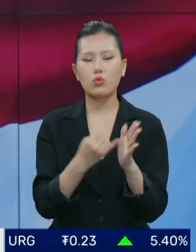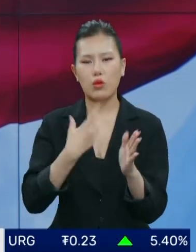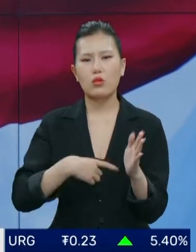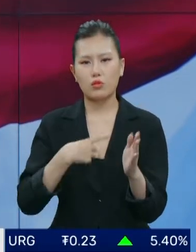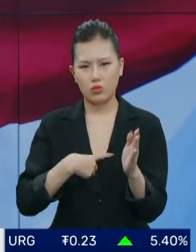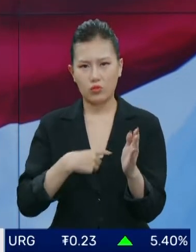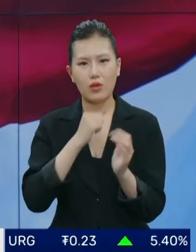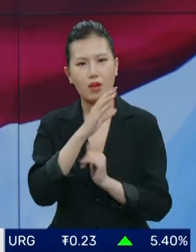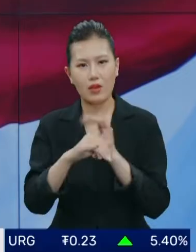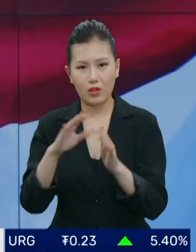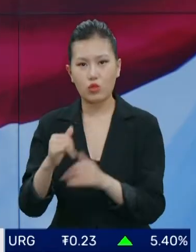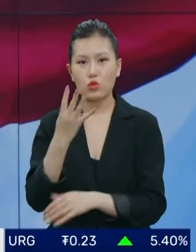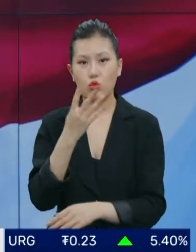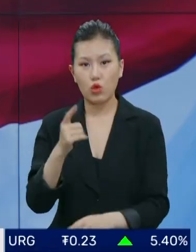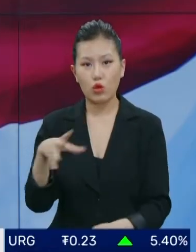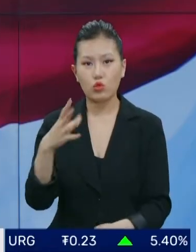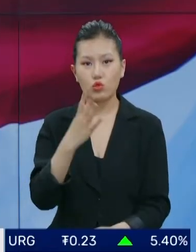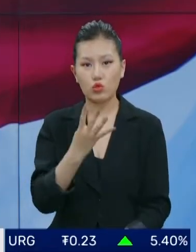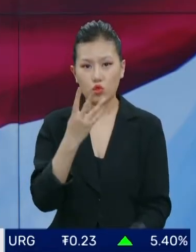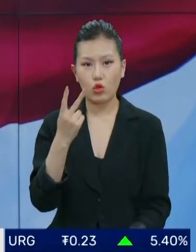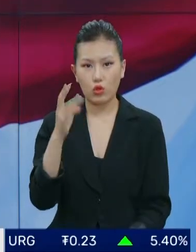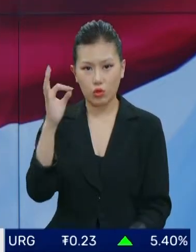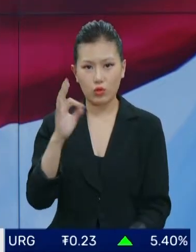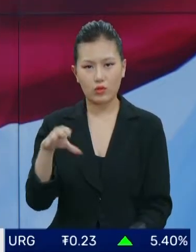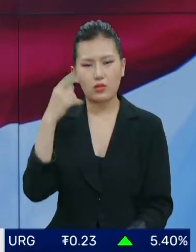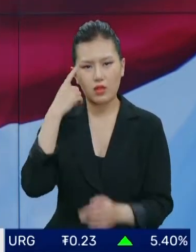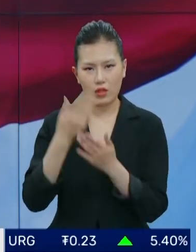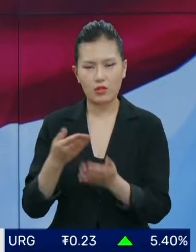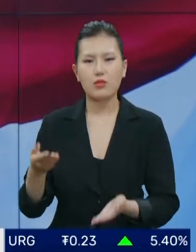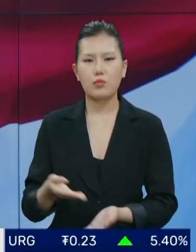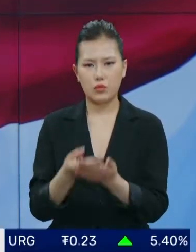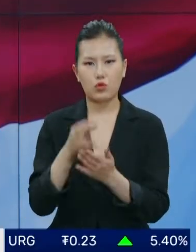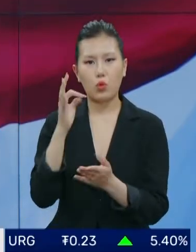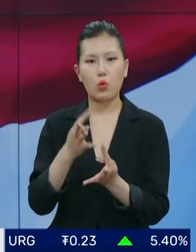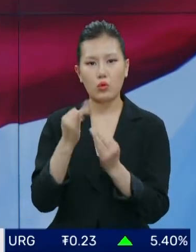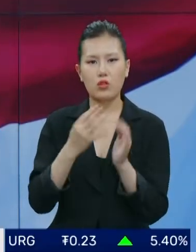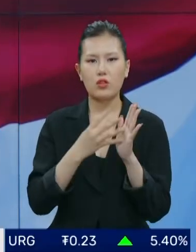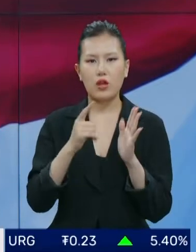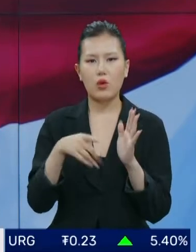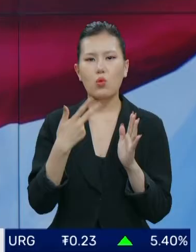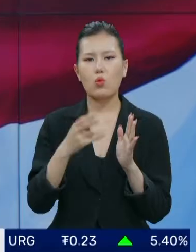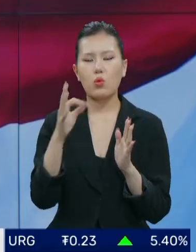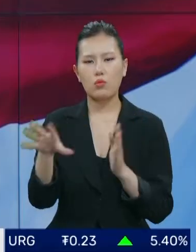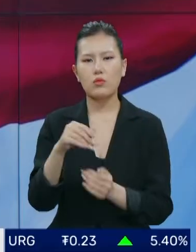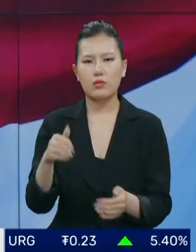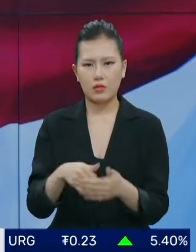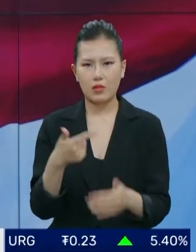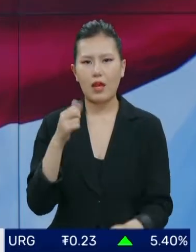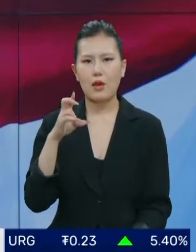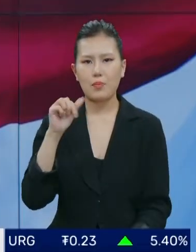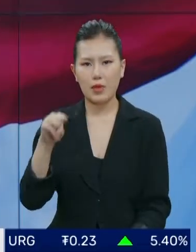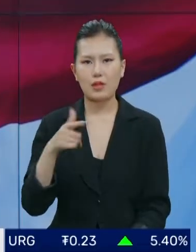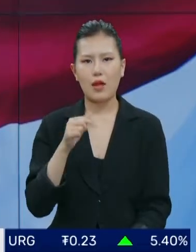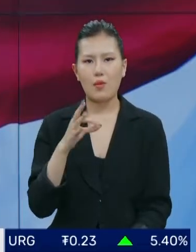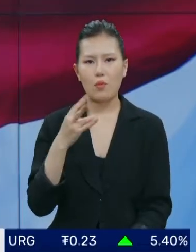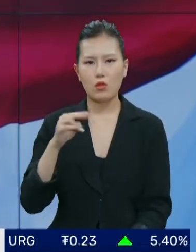дэмжсэн санал өгч хуулийг 91.3% саналаар эцэслэв. Улсын хурлын гишүүн Бадилхан Ганбаат Ганболд Саран